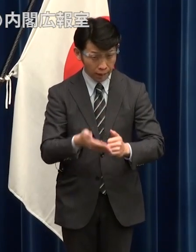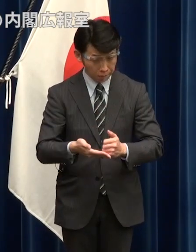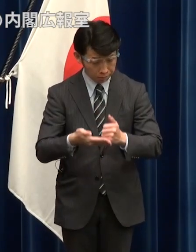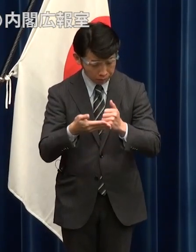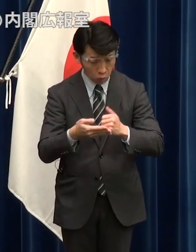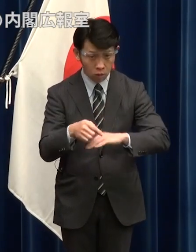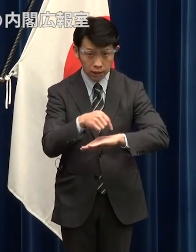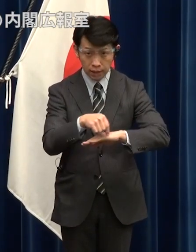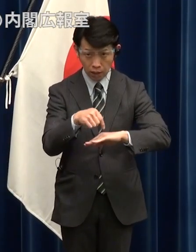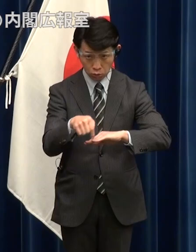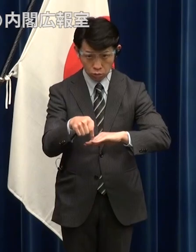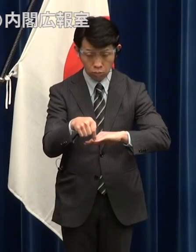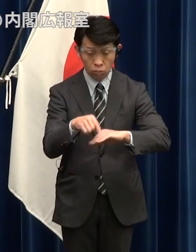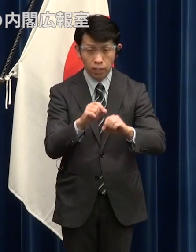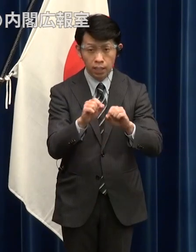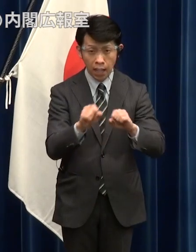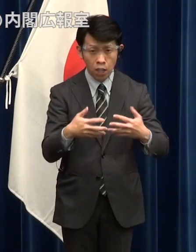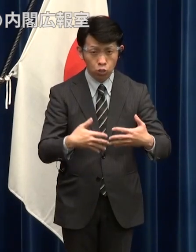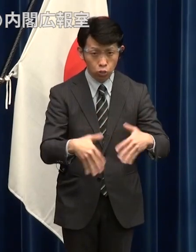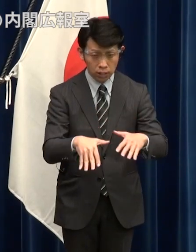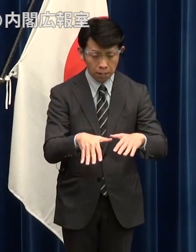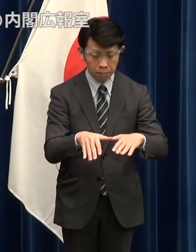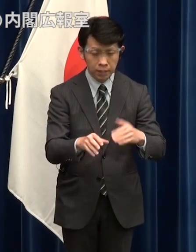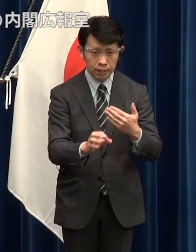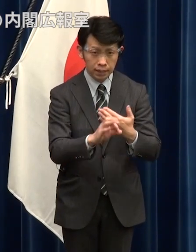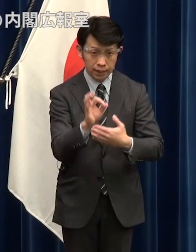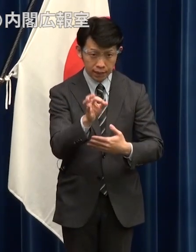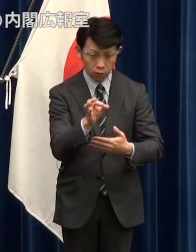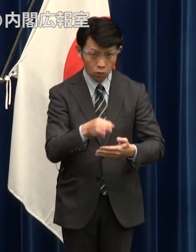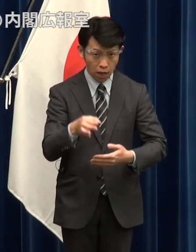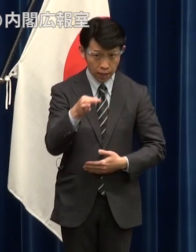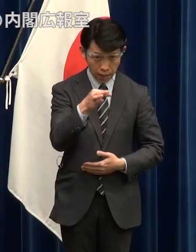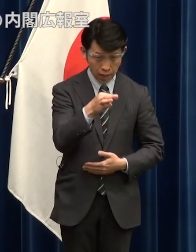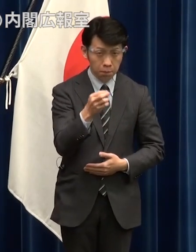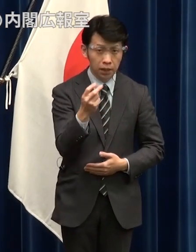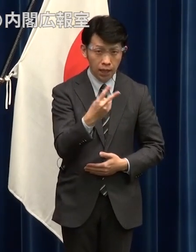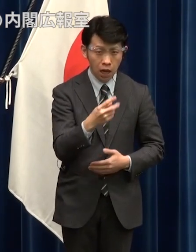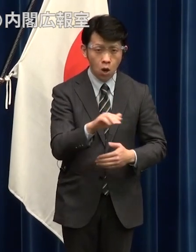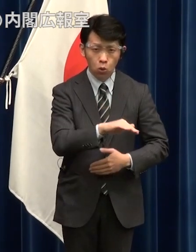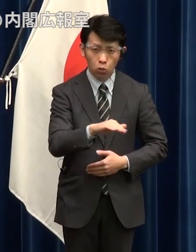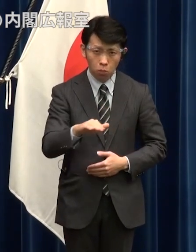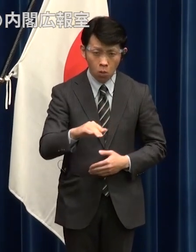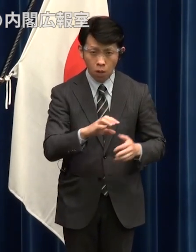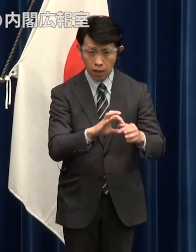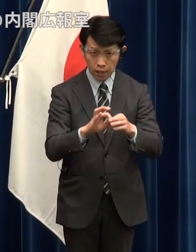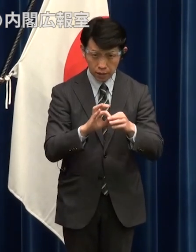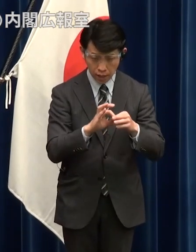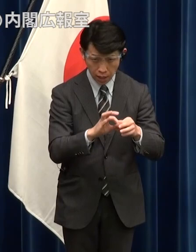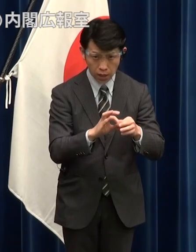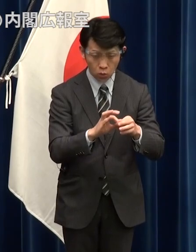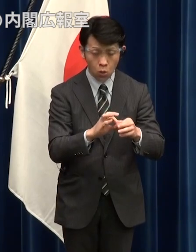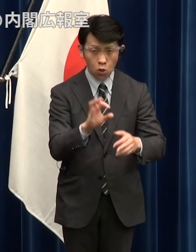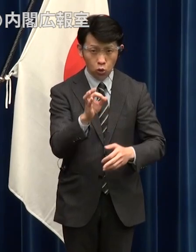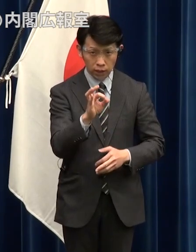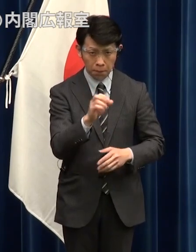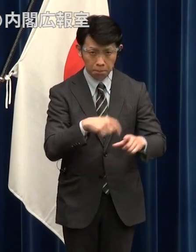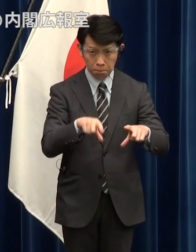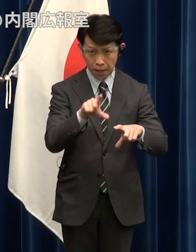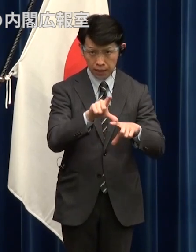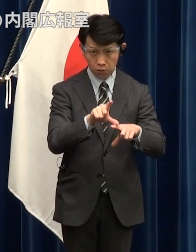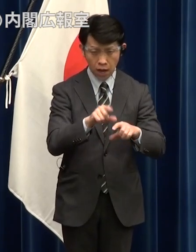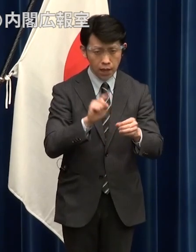の引き上げも示されましたが、一方で子ども関連予算の倍増に関しては来年の骨太で道筋を示す